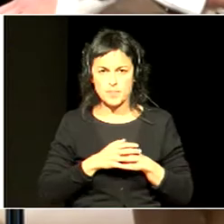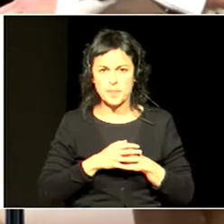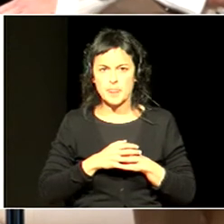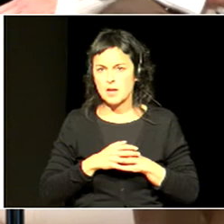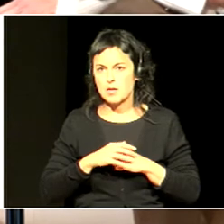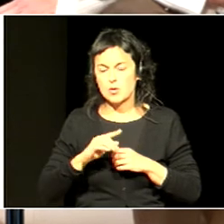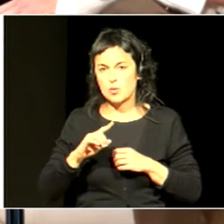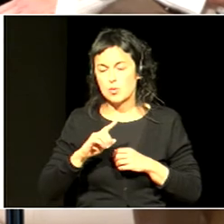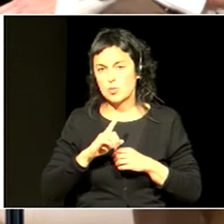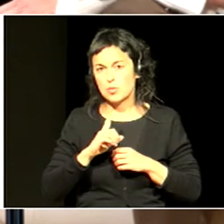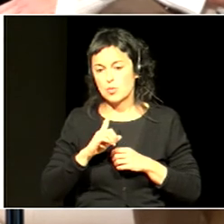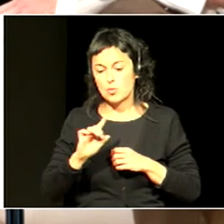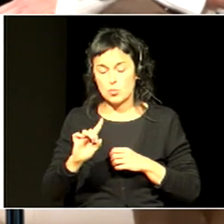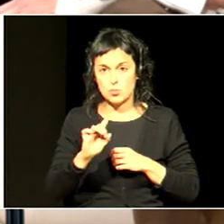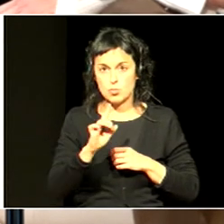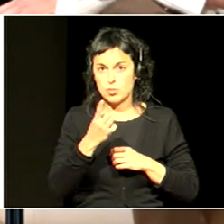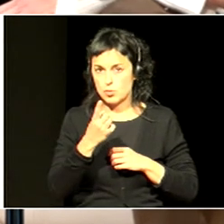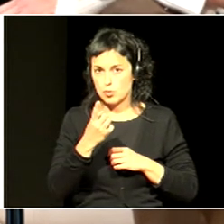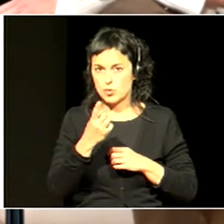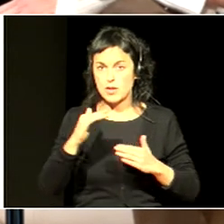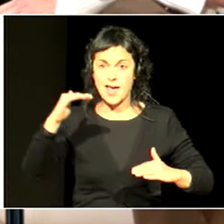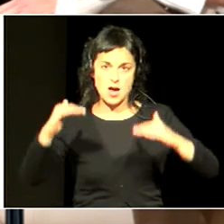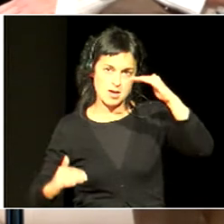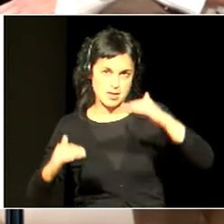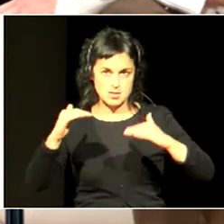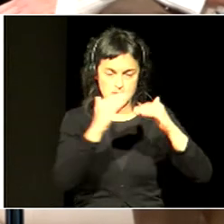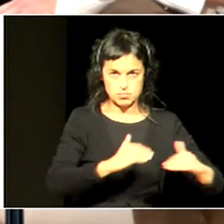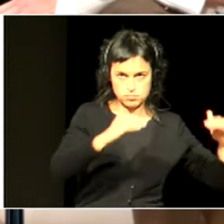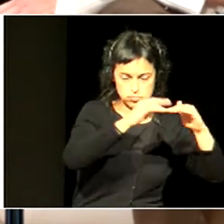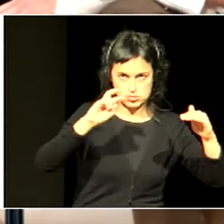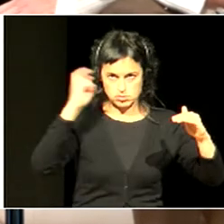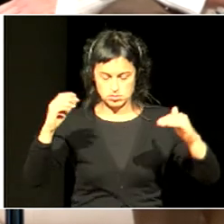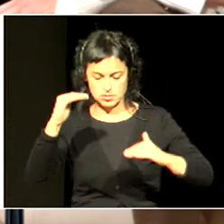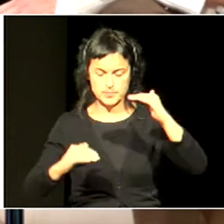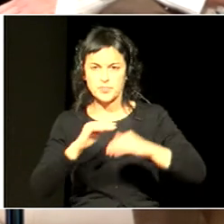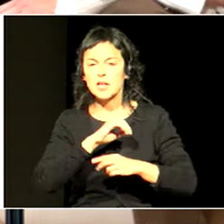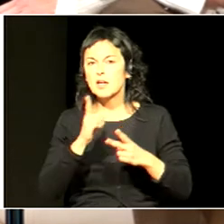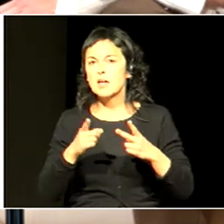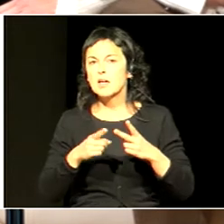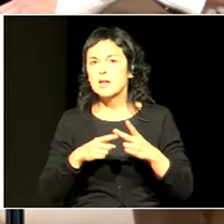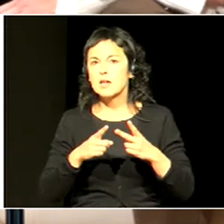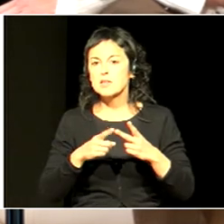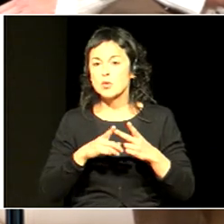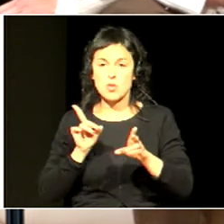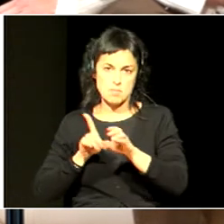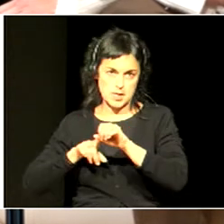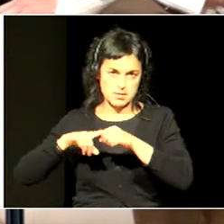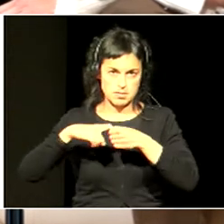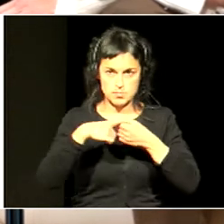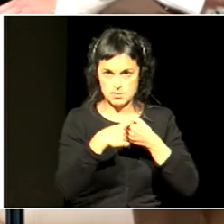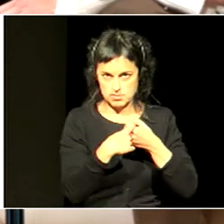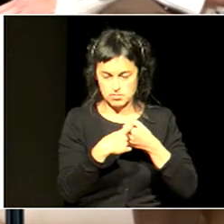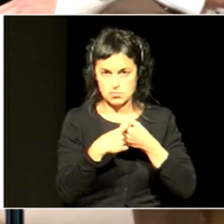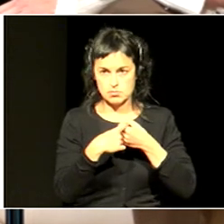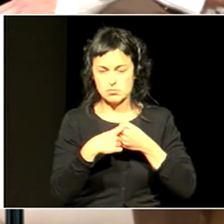dugun bardintasun eta anistasunaren arteko oreka hori. Bigarrena izango litzateke parte hartzia. Guk